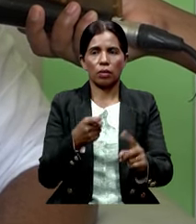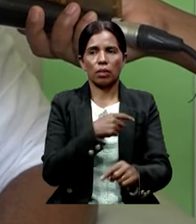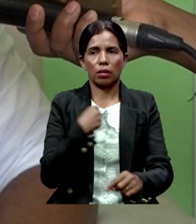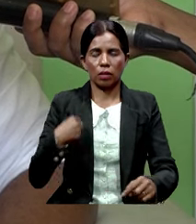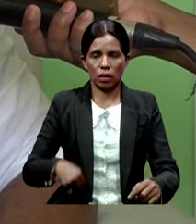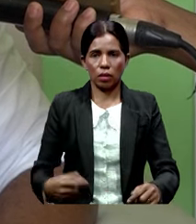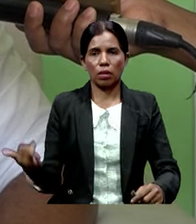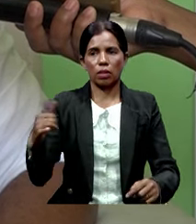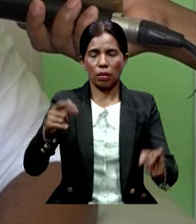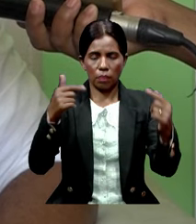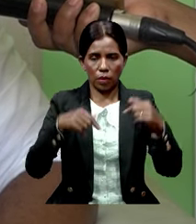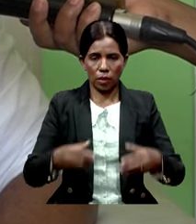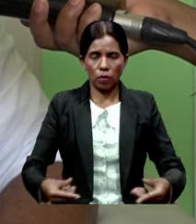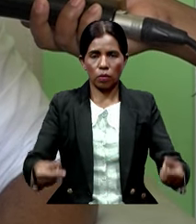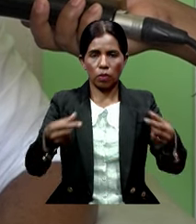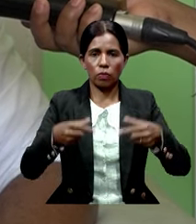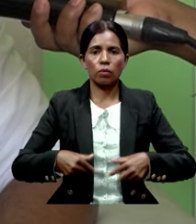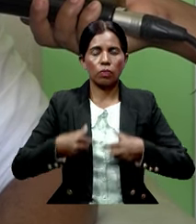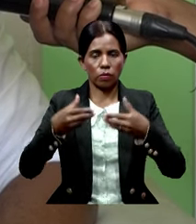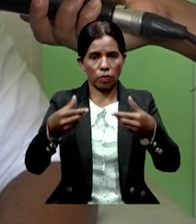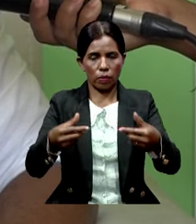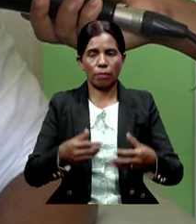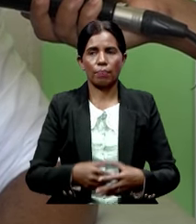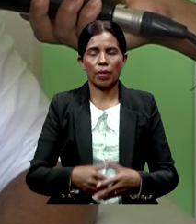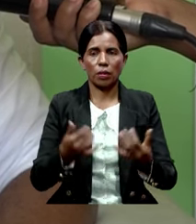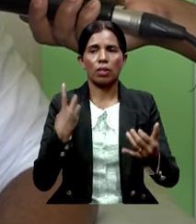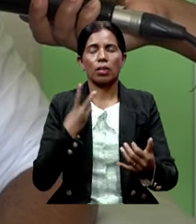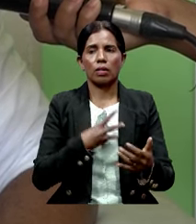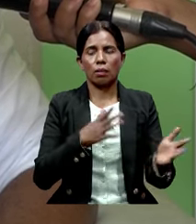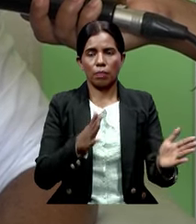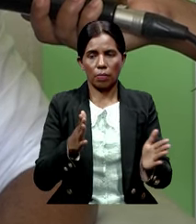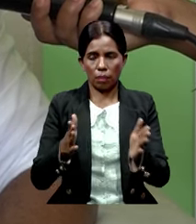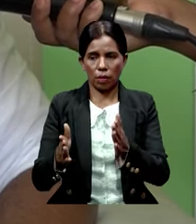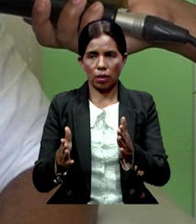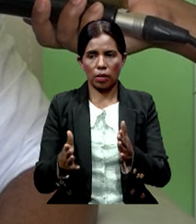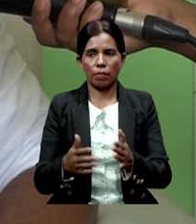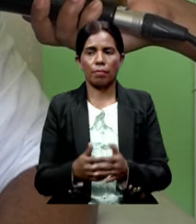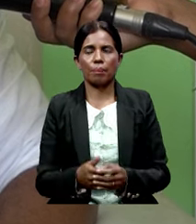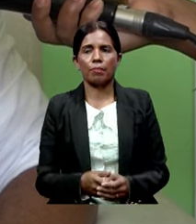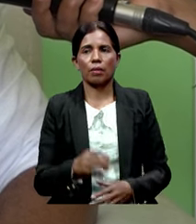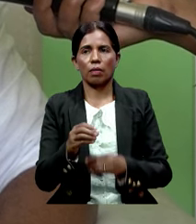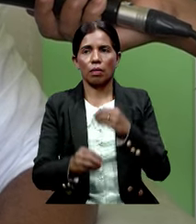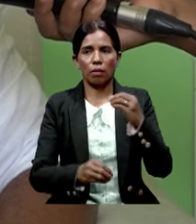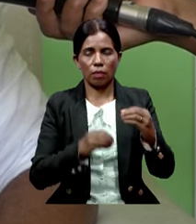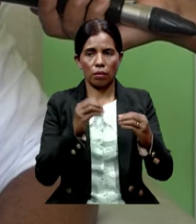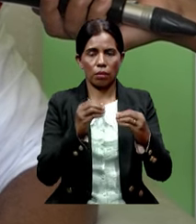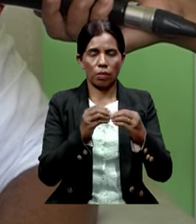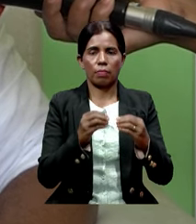mai mak se entregava. Ini nih mak orang ini kita prepare hela, i onapa